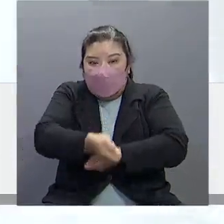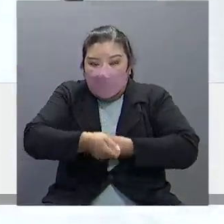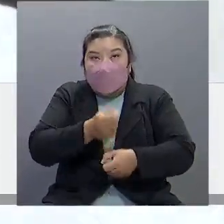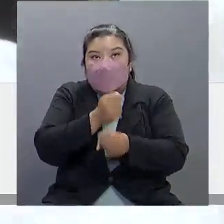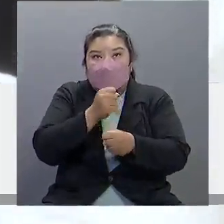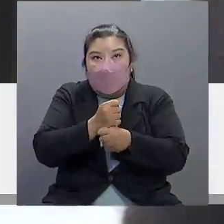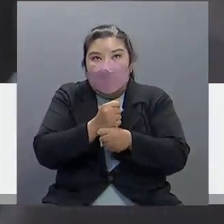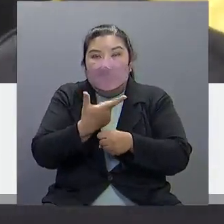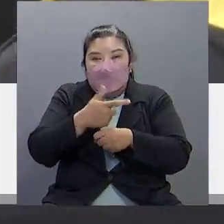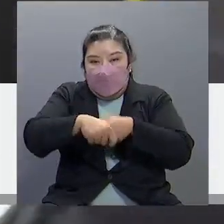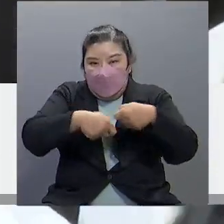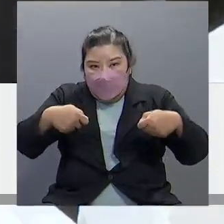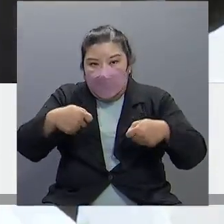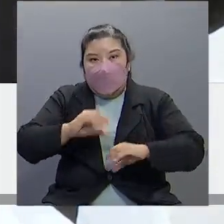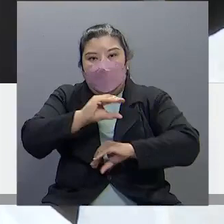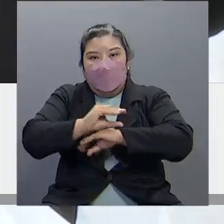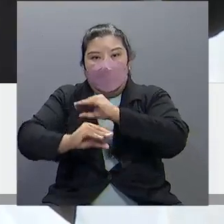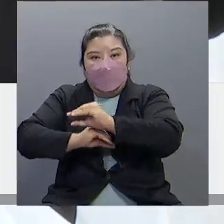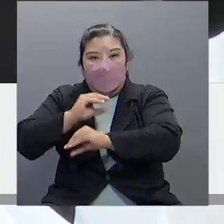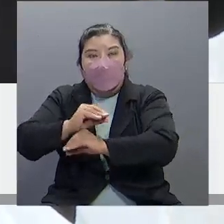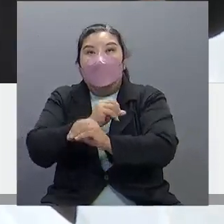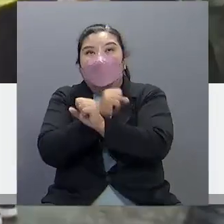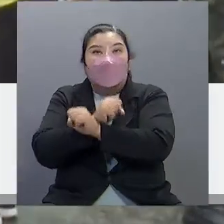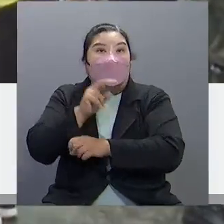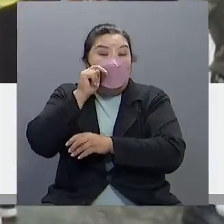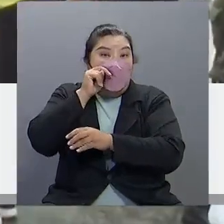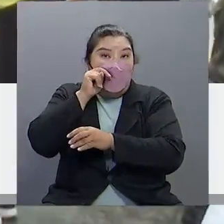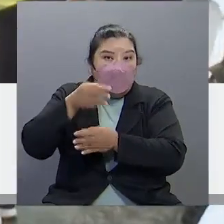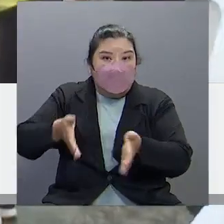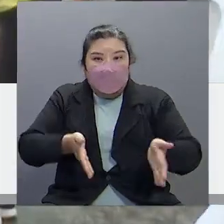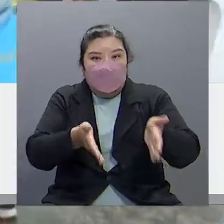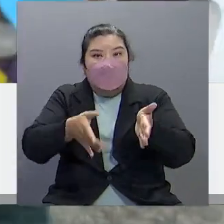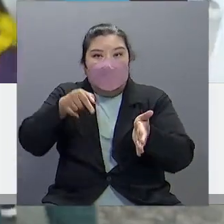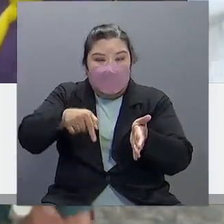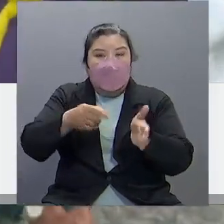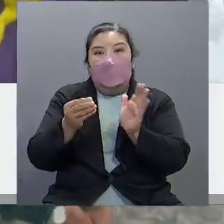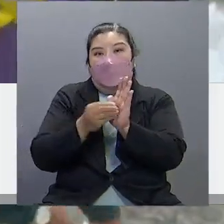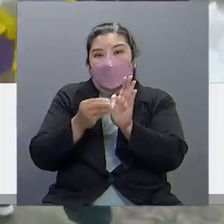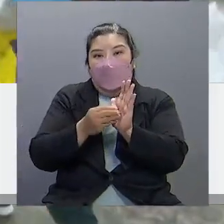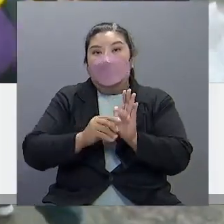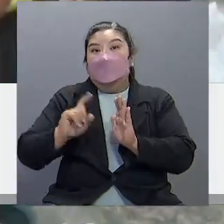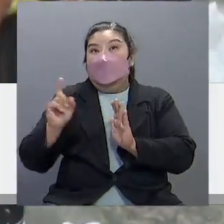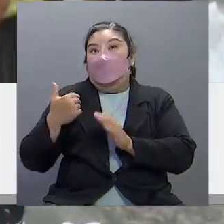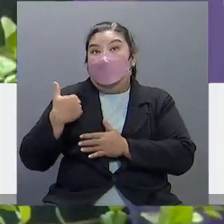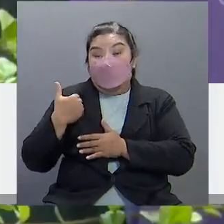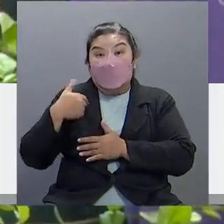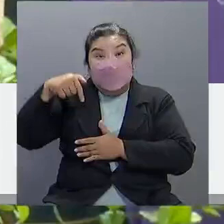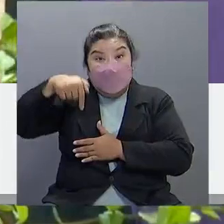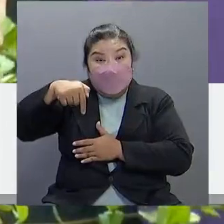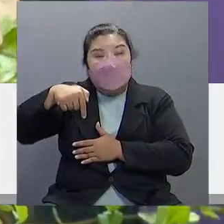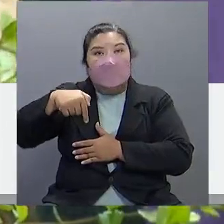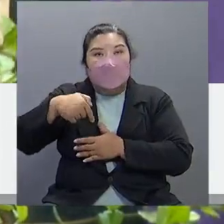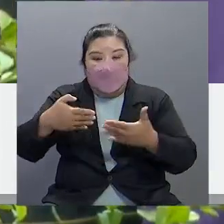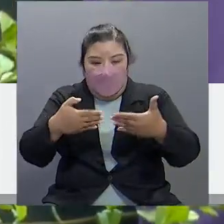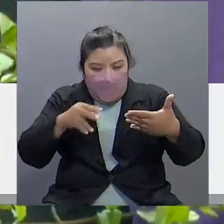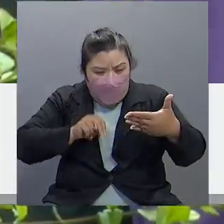สริมแนวป้องกันริมแม่น้ำเจ้าพระยาในกรุงเทพมหานครค่ะโดยเฉพาะจุดที่เป็นแนวฟันหลอในกรุงเทพนั้นทางเจ้าหน้าที่ก็บอกว่า